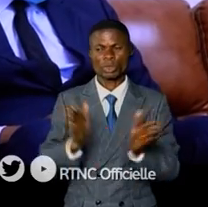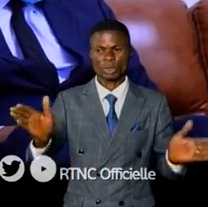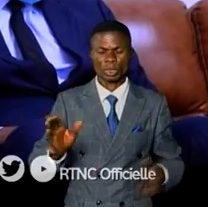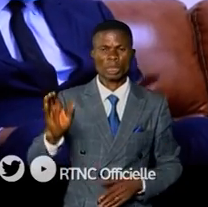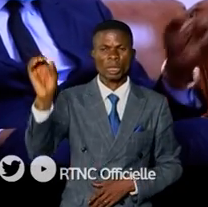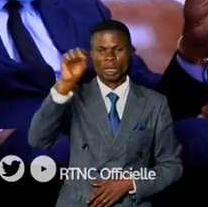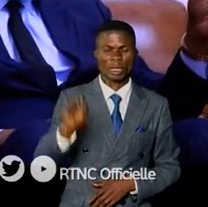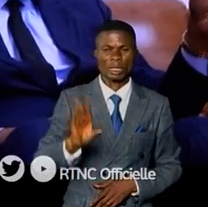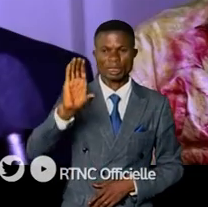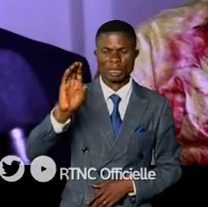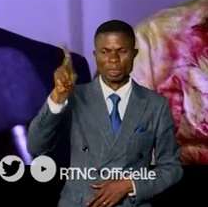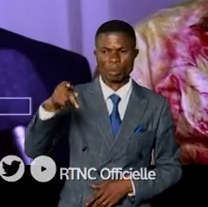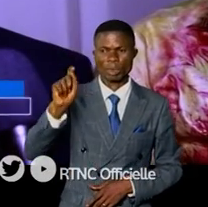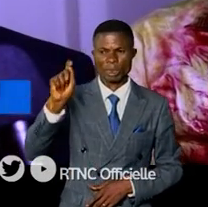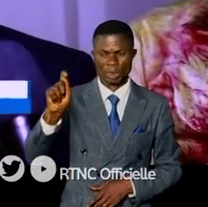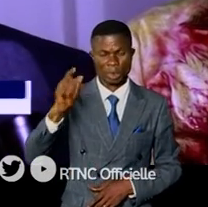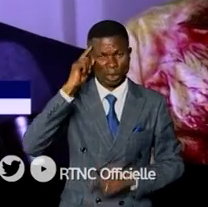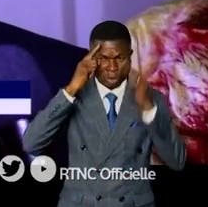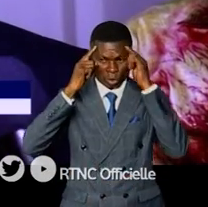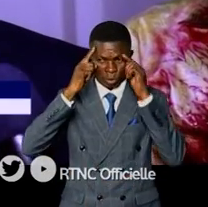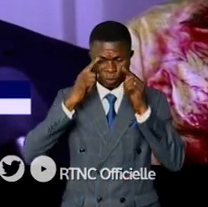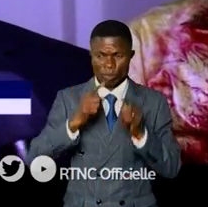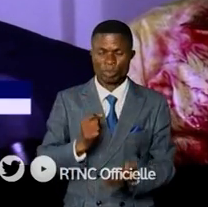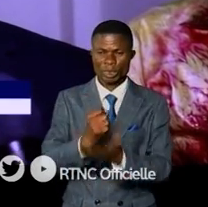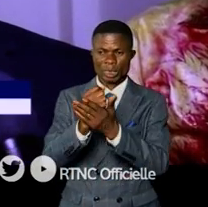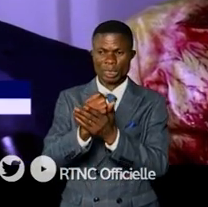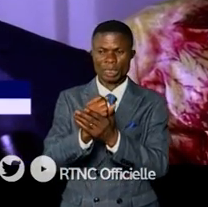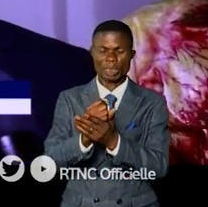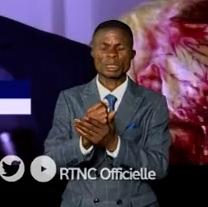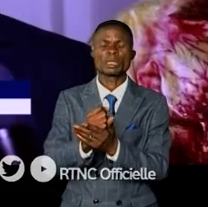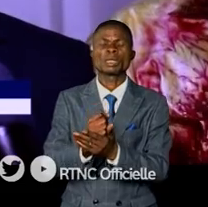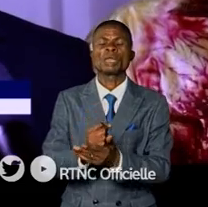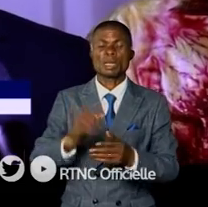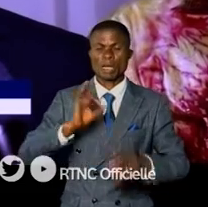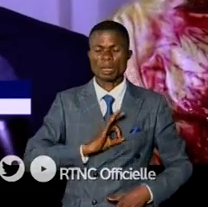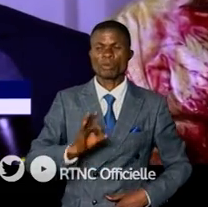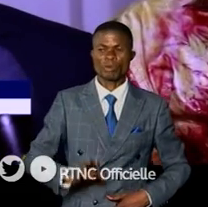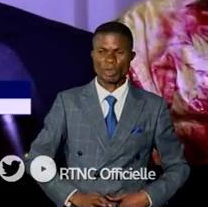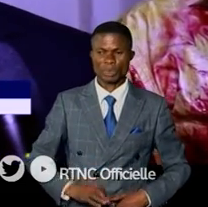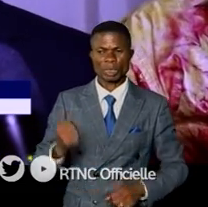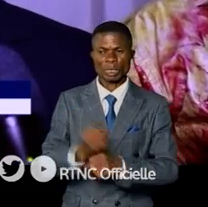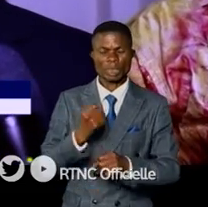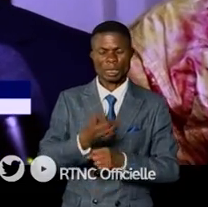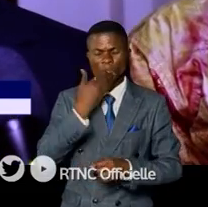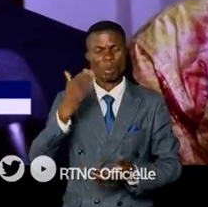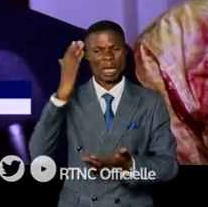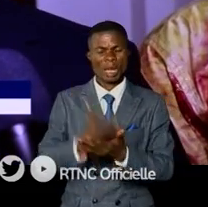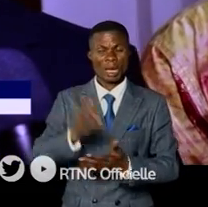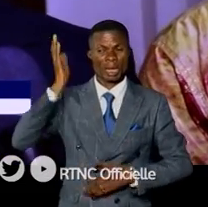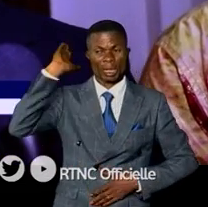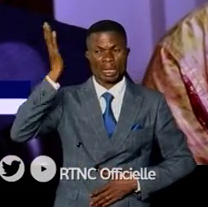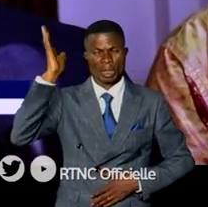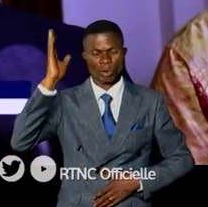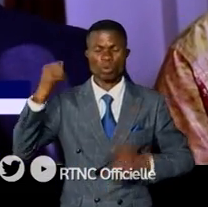SCTP, Franklin Mabaya. Dans les soucis d'impulser l'action du chef de l'État à combattre tout ce qui est encore antivalé dans ce pays, vous savez,